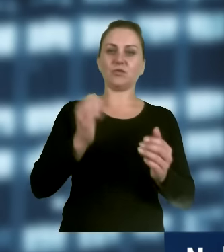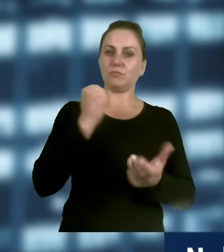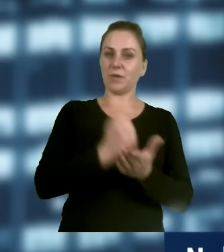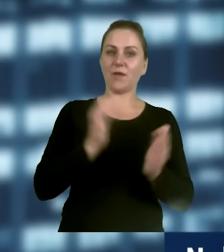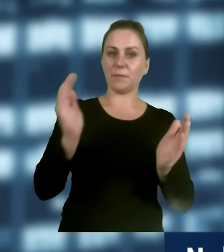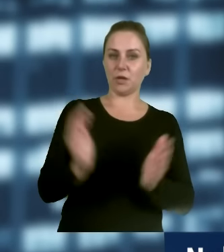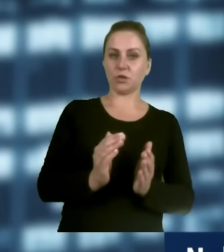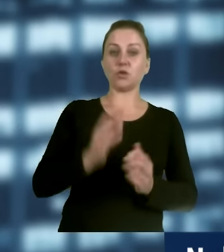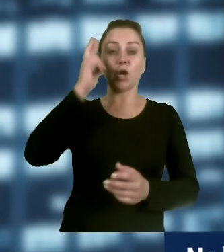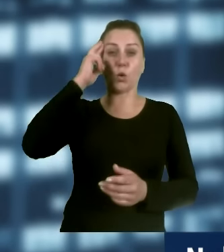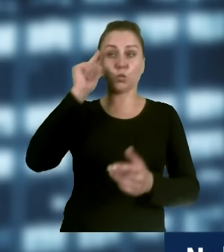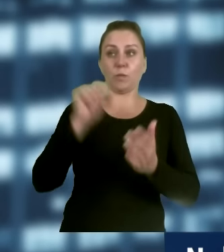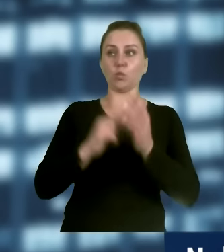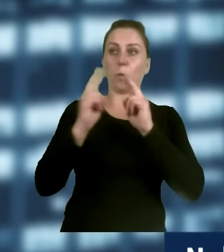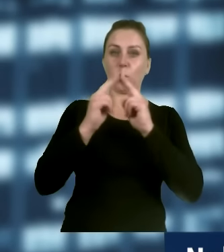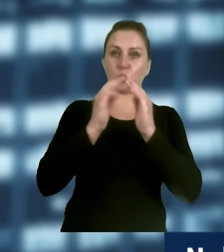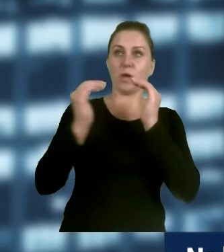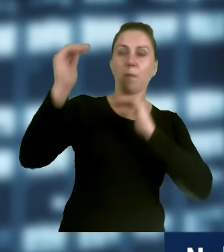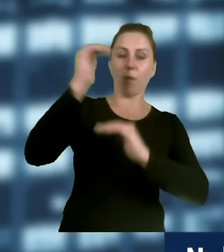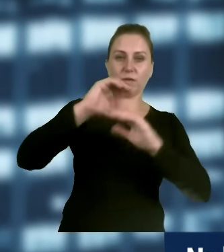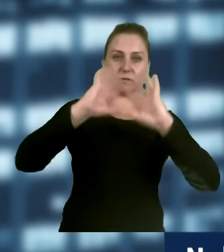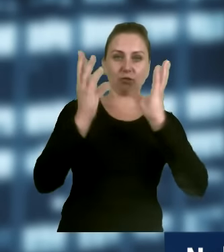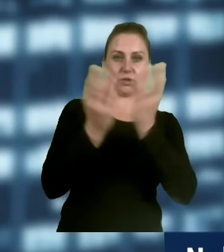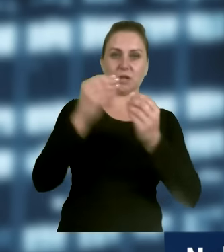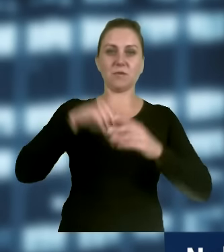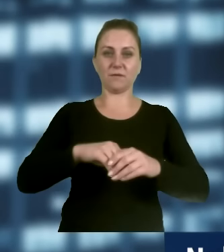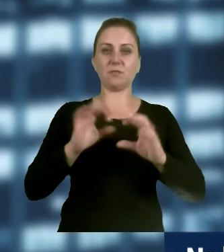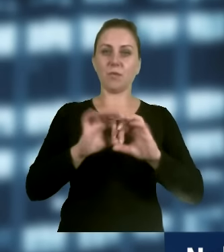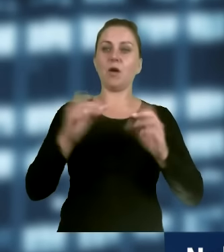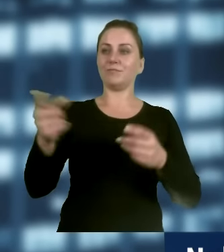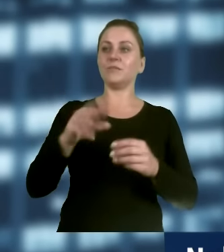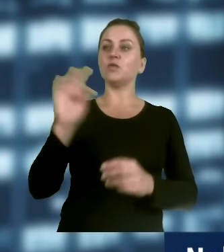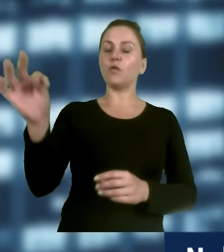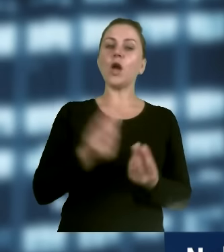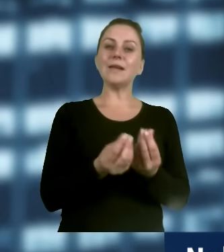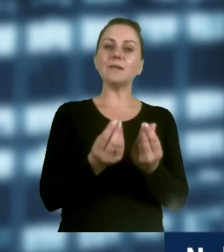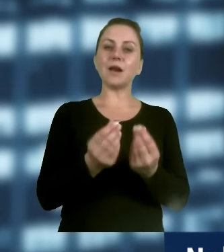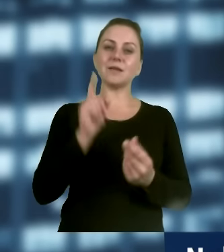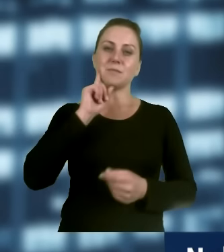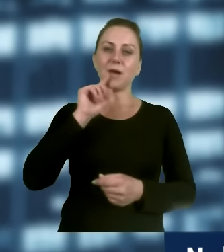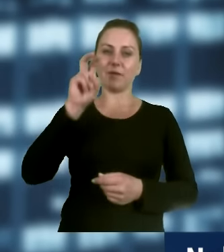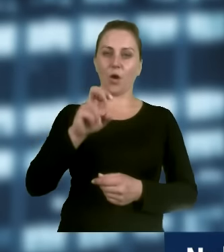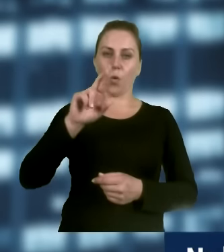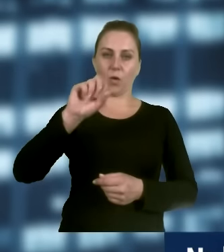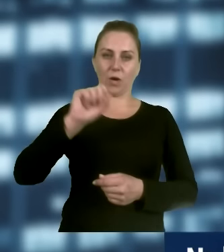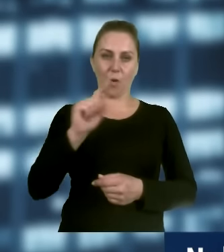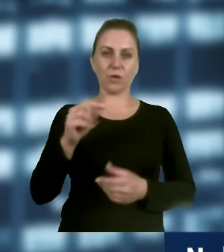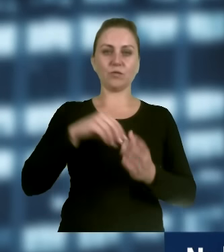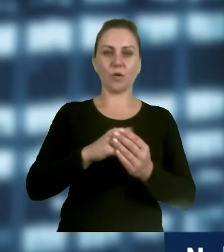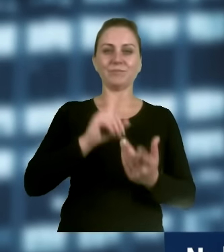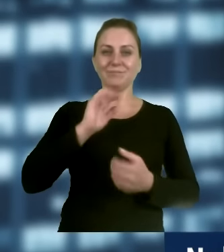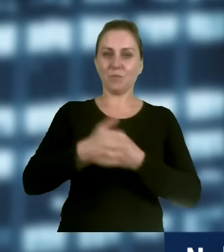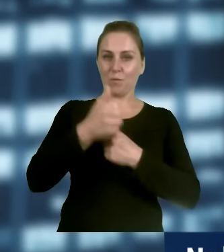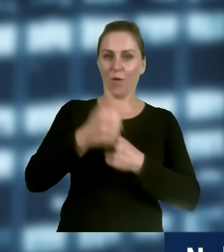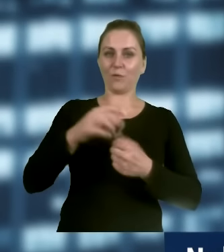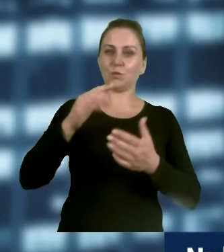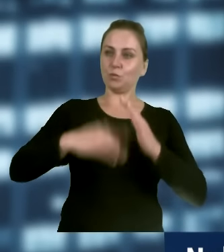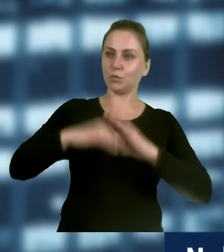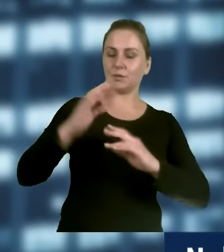głowami kobiet i będzie obejmowało finansowanie interesów kolegów pana Chorały pod pretekstem budowania lotniska. A